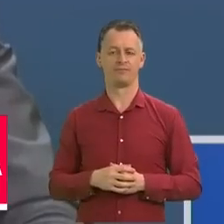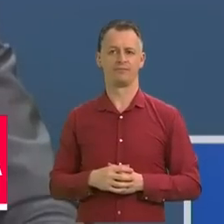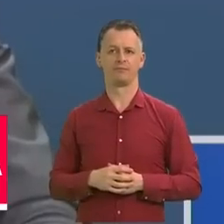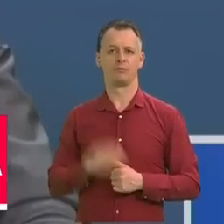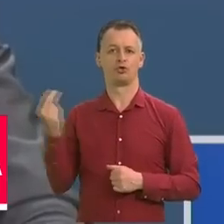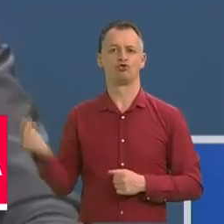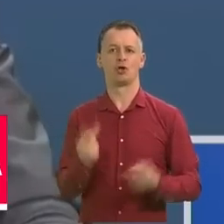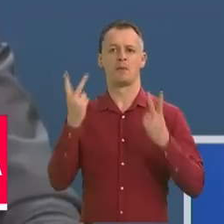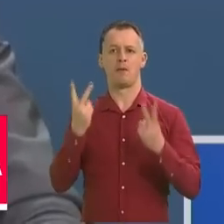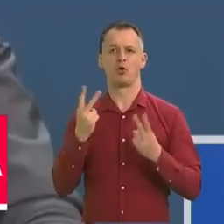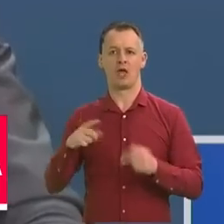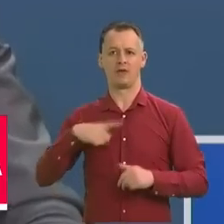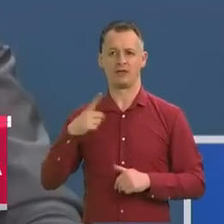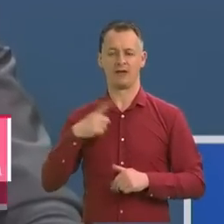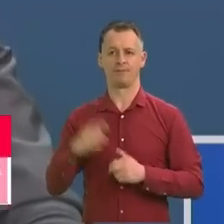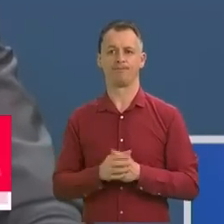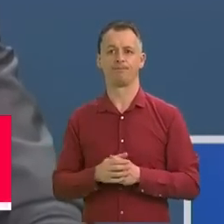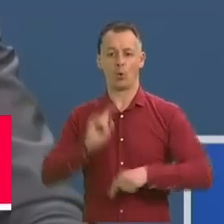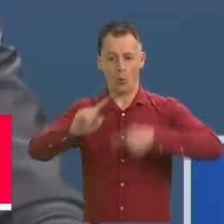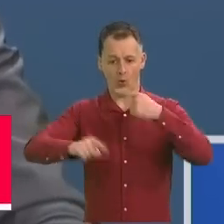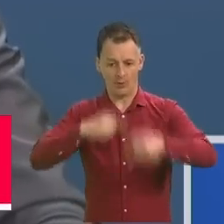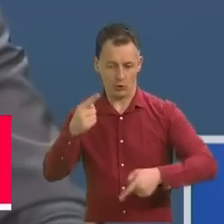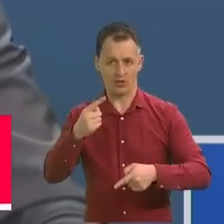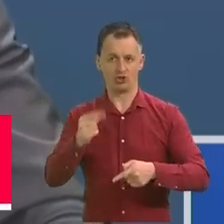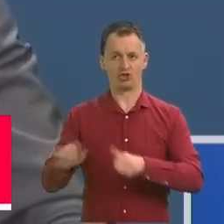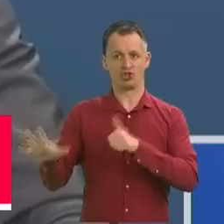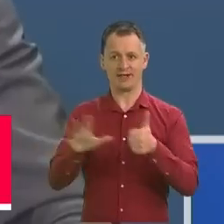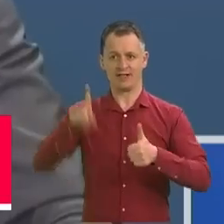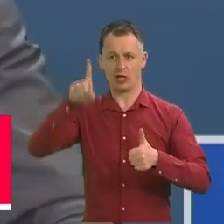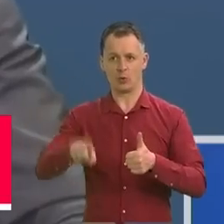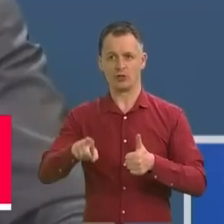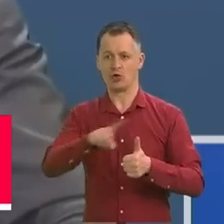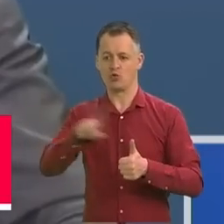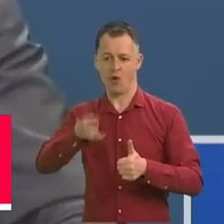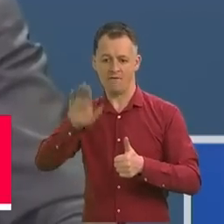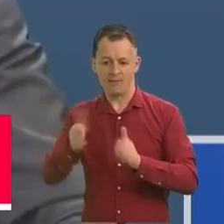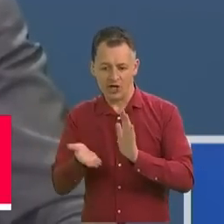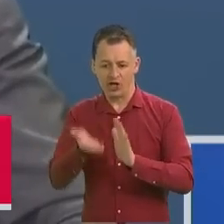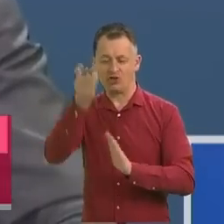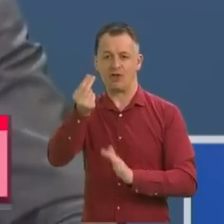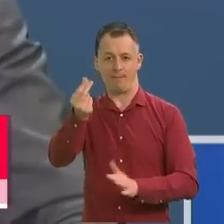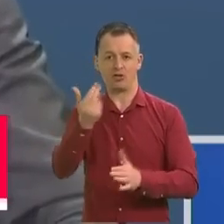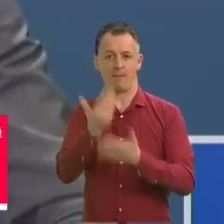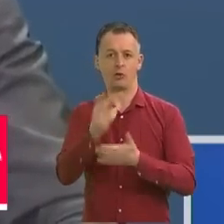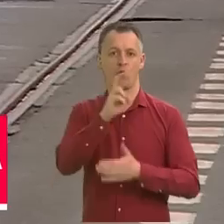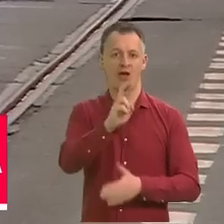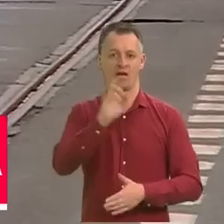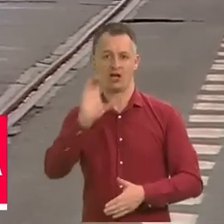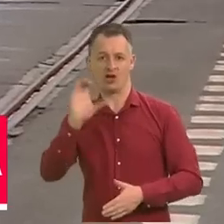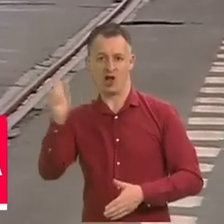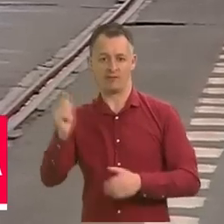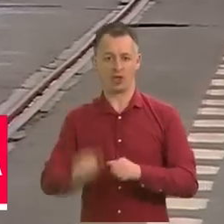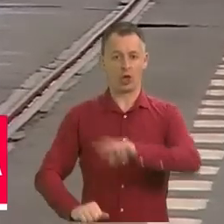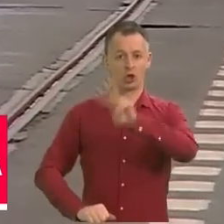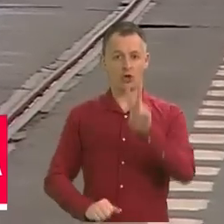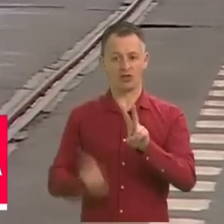Cel mai important este că în următoarele 6 luni să nu avem creșteri de tarife pe piața RCA și, doi, să venim